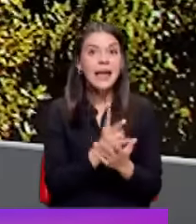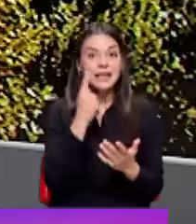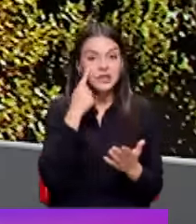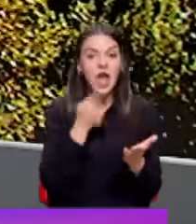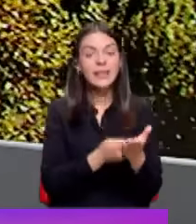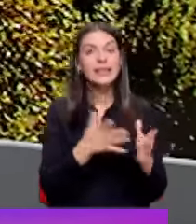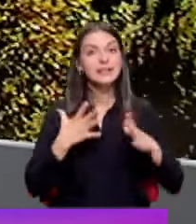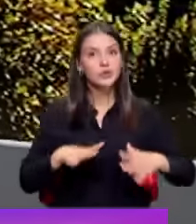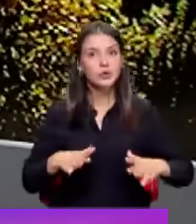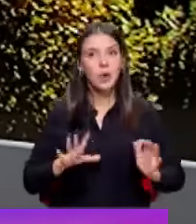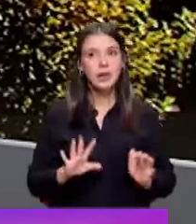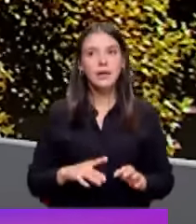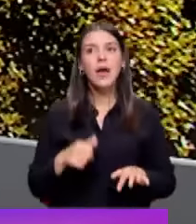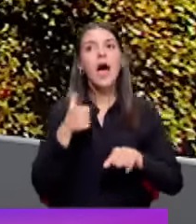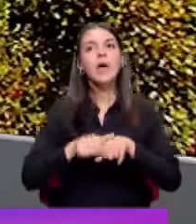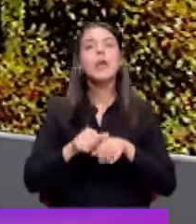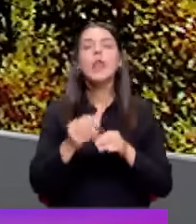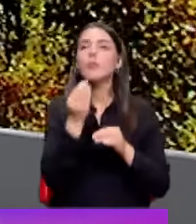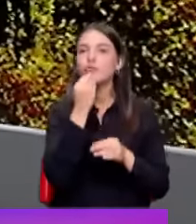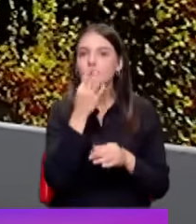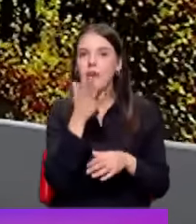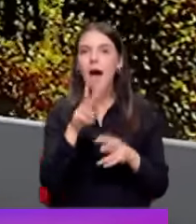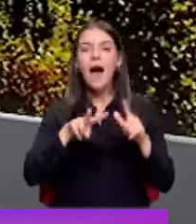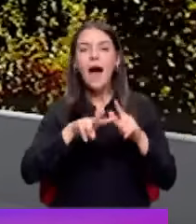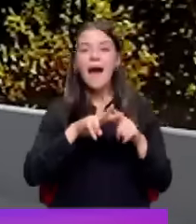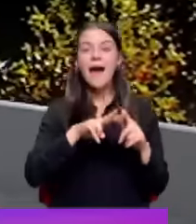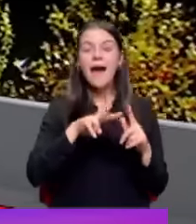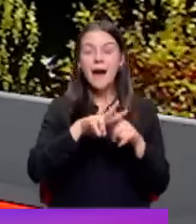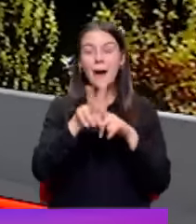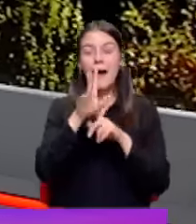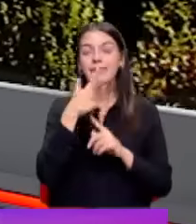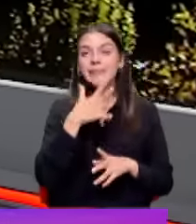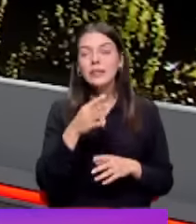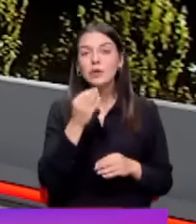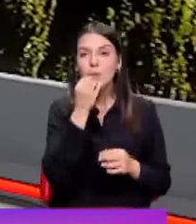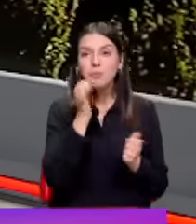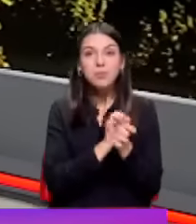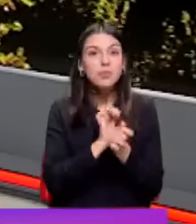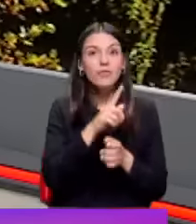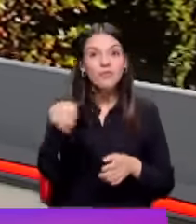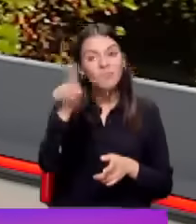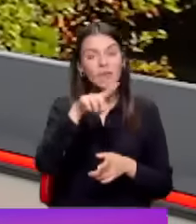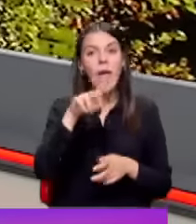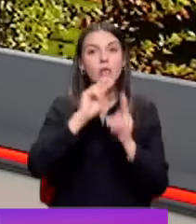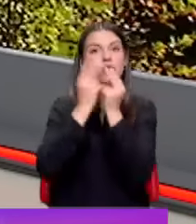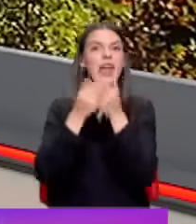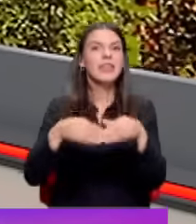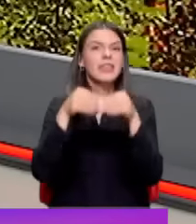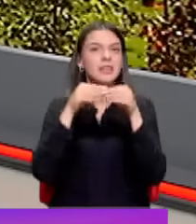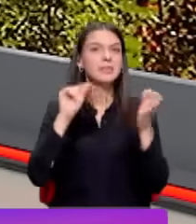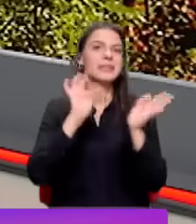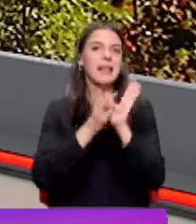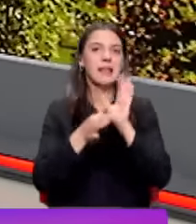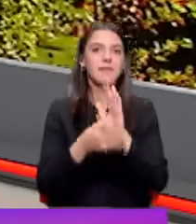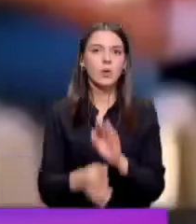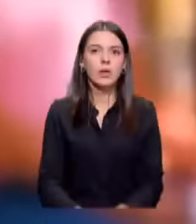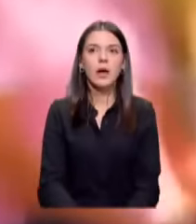istiyorlar. Antalya'nın mutfağının, Akdeniz'in mutfağının dünyayla tanışmasını amaçlıyorlar.